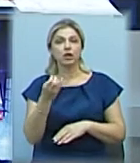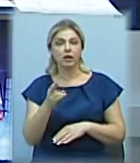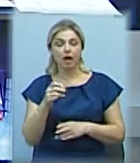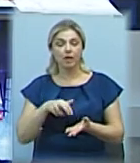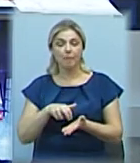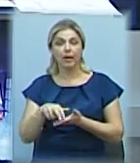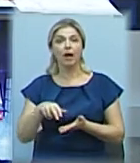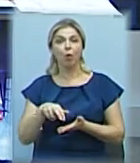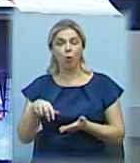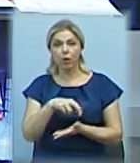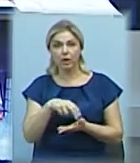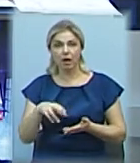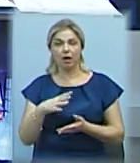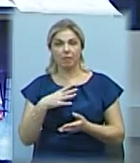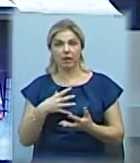пішохідному переході